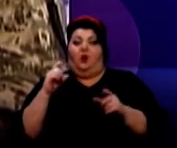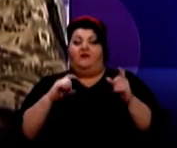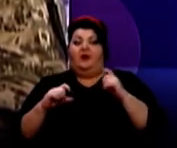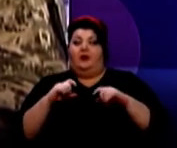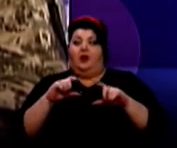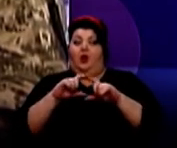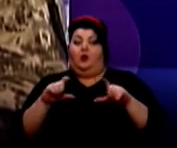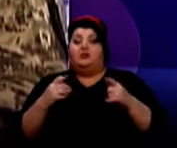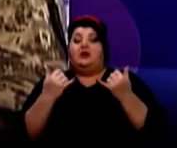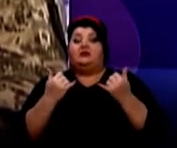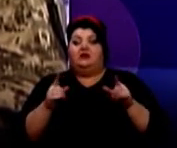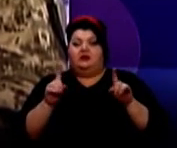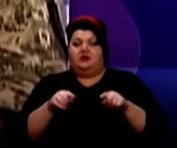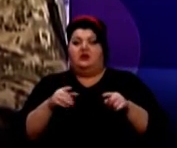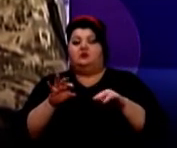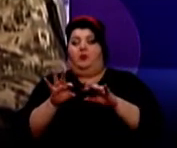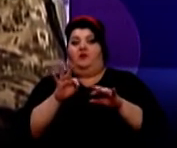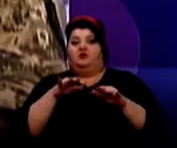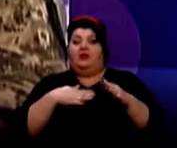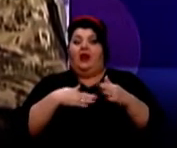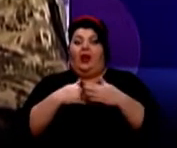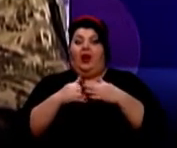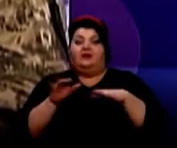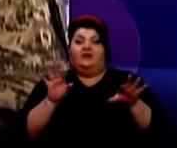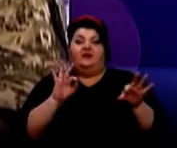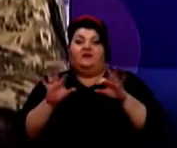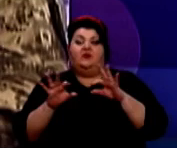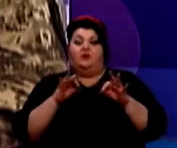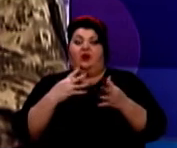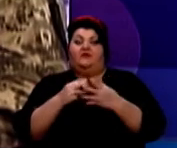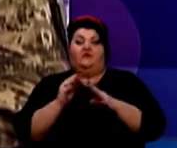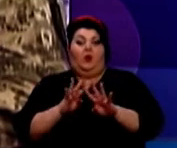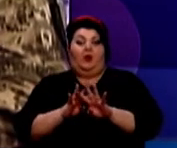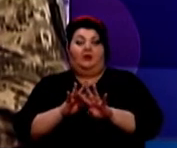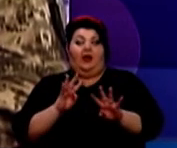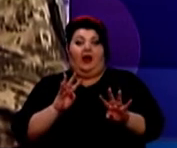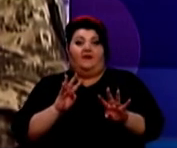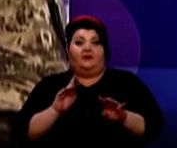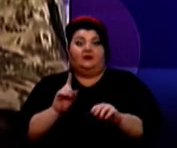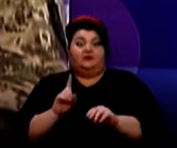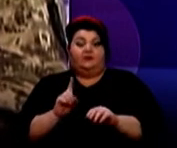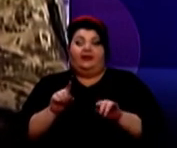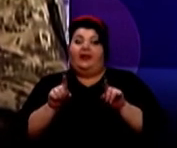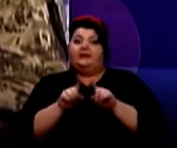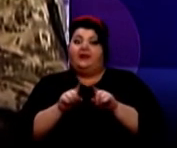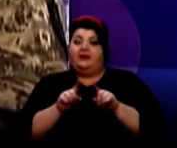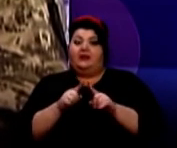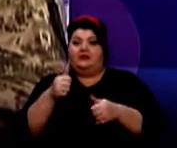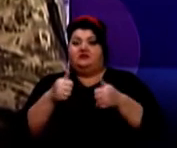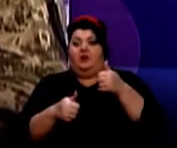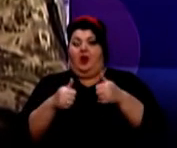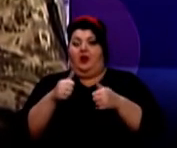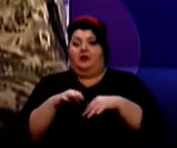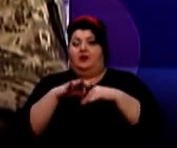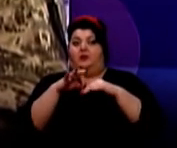теж зараз проводить активний відбір курсантів в свої лави. Такі змагання